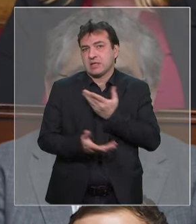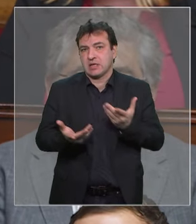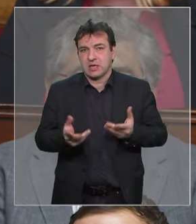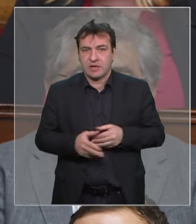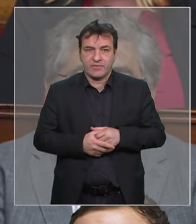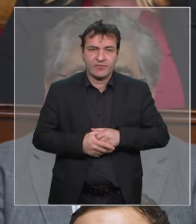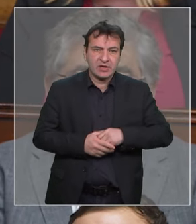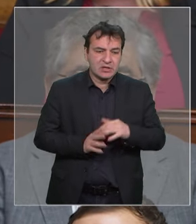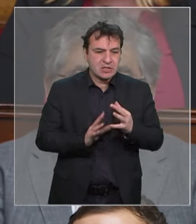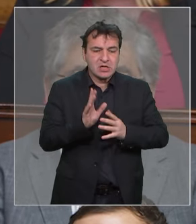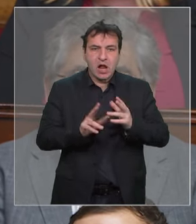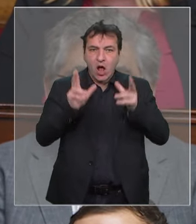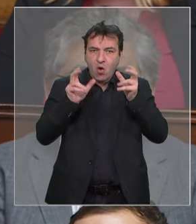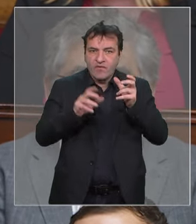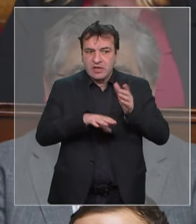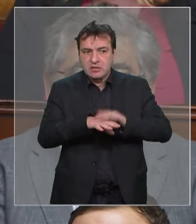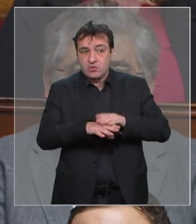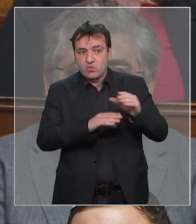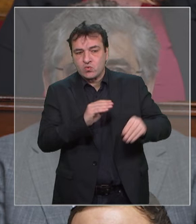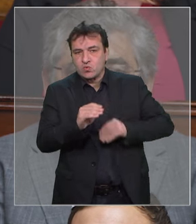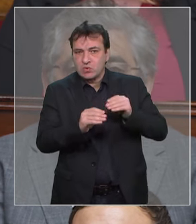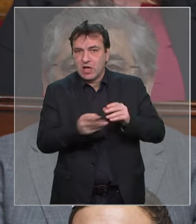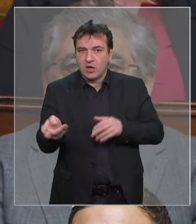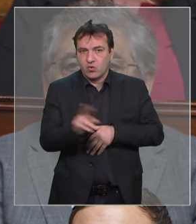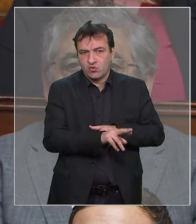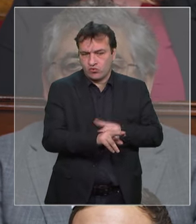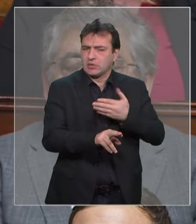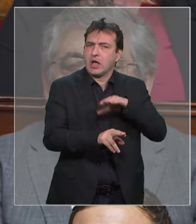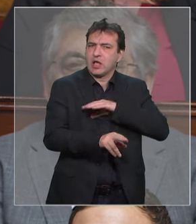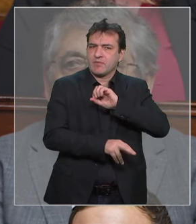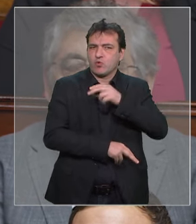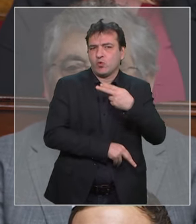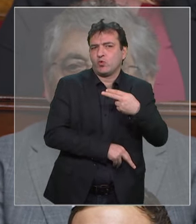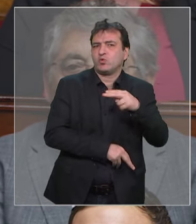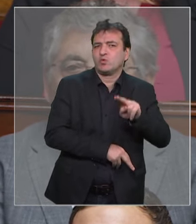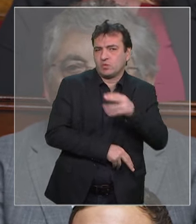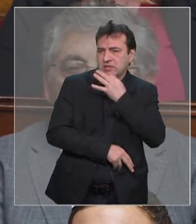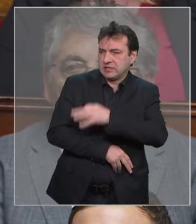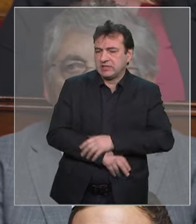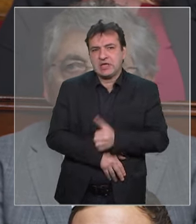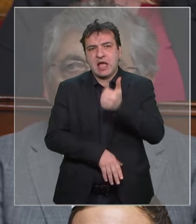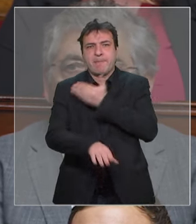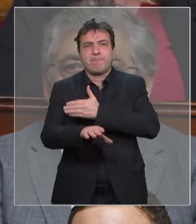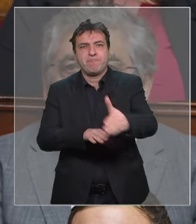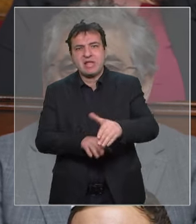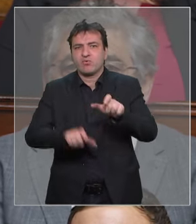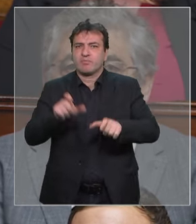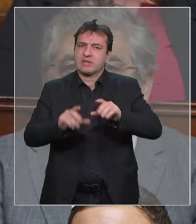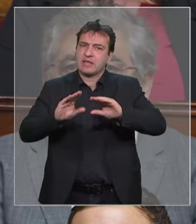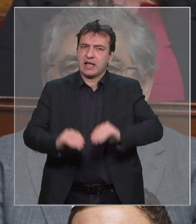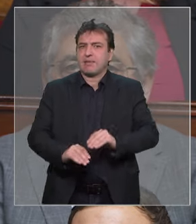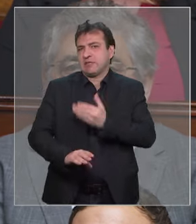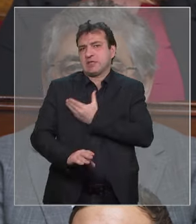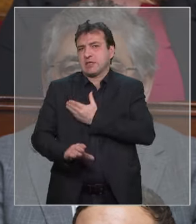mots d'une responsable de l'ONU. 1,9 million de Gazaouis se sont déplacés dans le sud à la demande d'Israël. Et